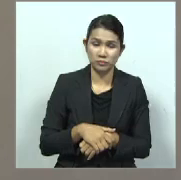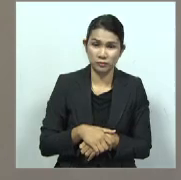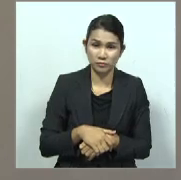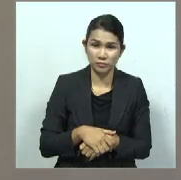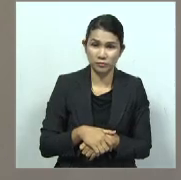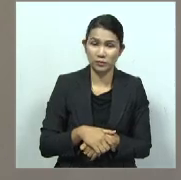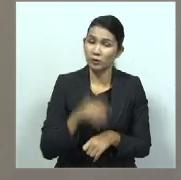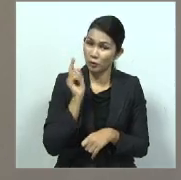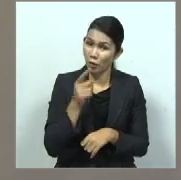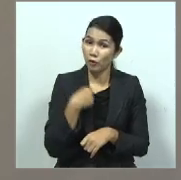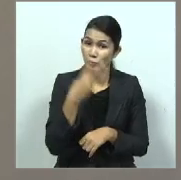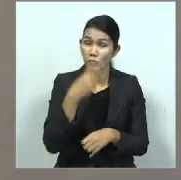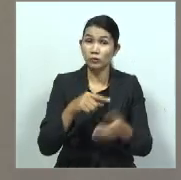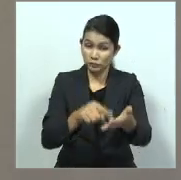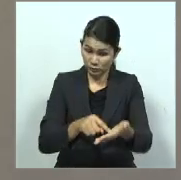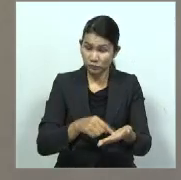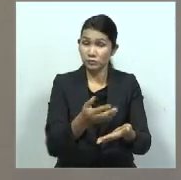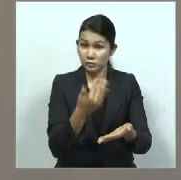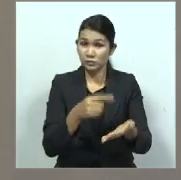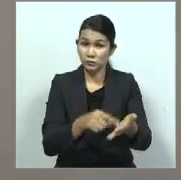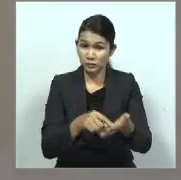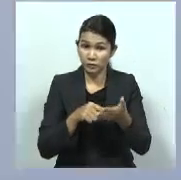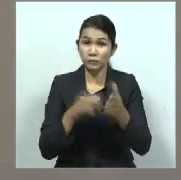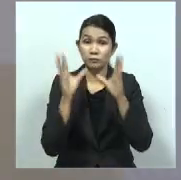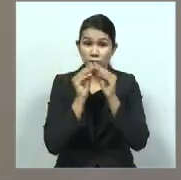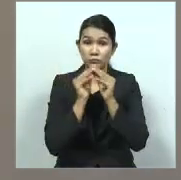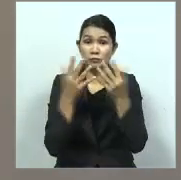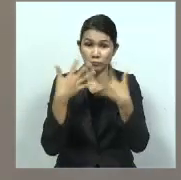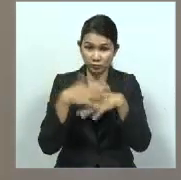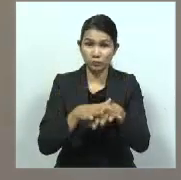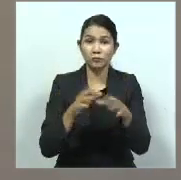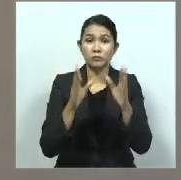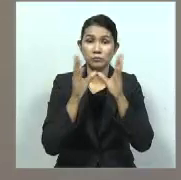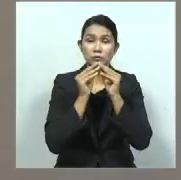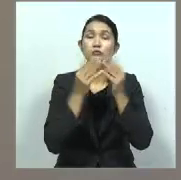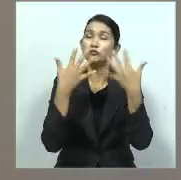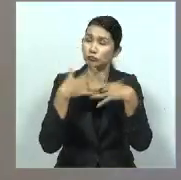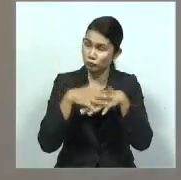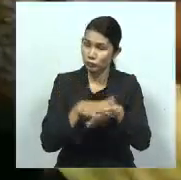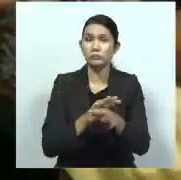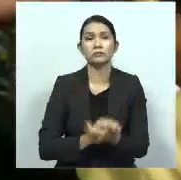ก็ต้องดูเองก็ต้องแต่ละพรรคเขาเสนอมาที่แล้วก็ไปประชุมร่วมกันไปประชุมร่วมกัน